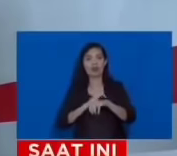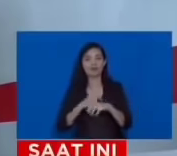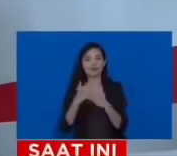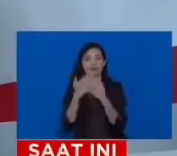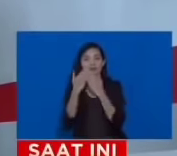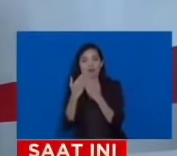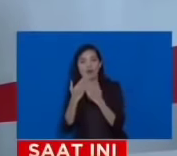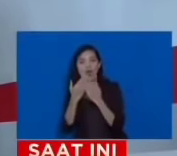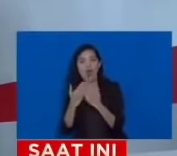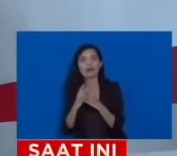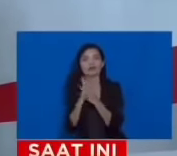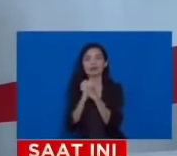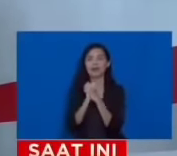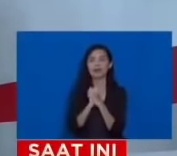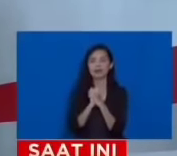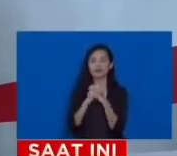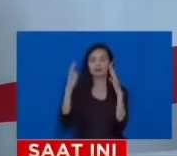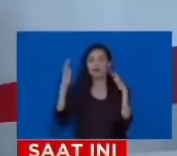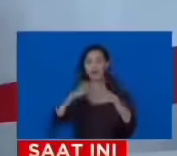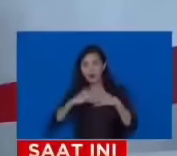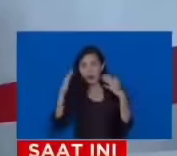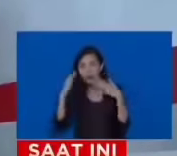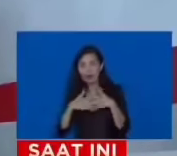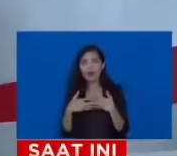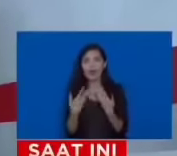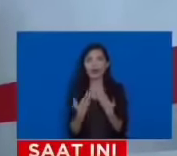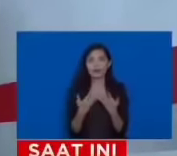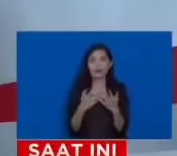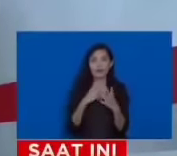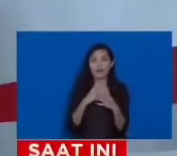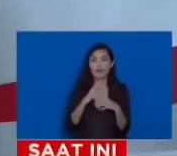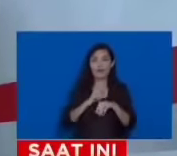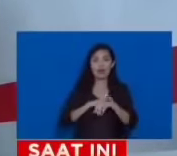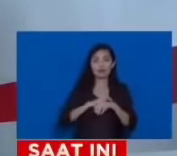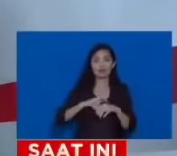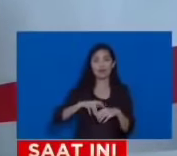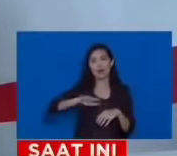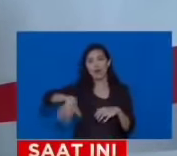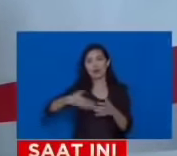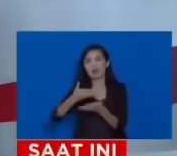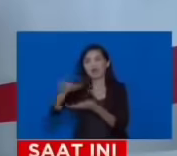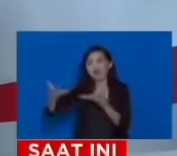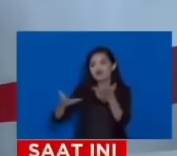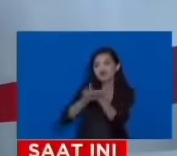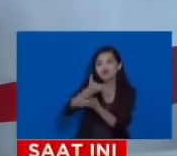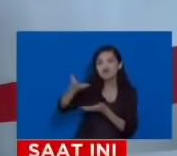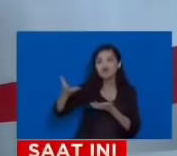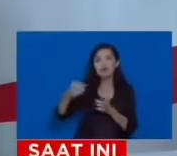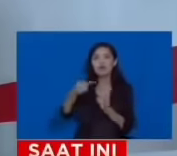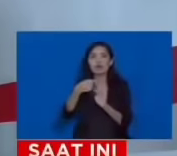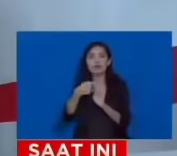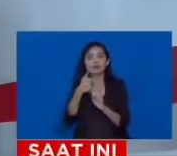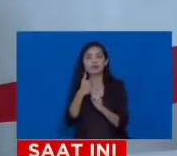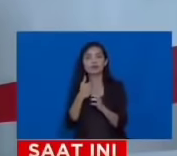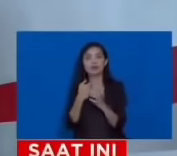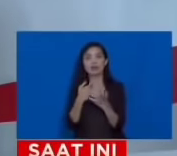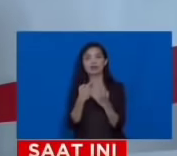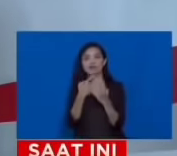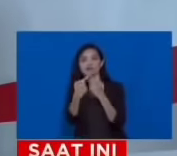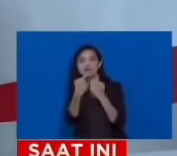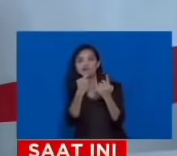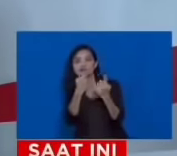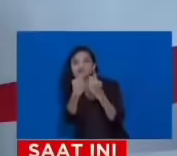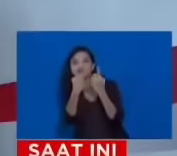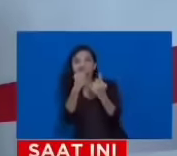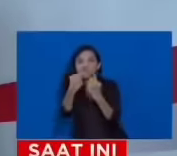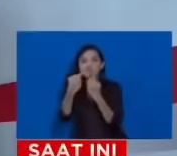berdoa bersama keluarga, dan kemudian waktu yang paling baik untuk bisa berkomunikasi intens